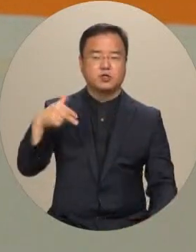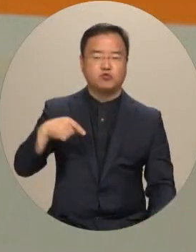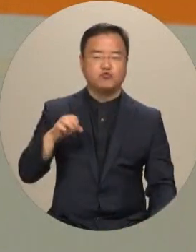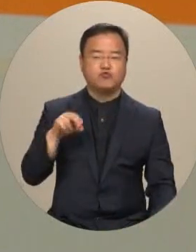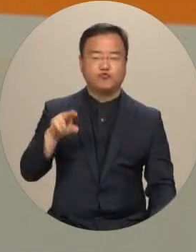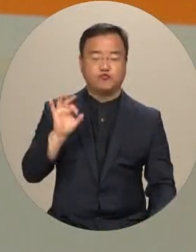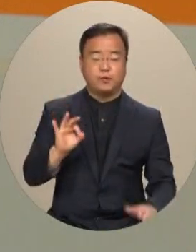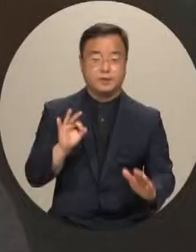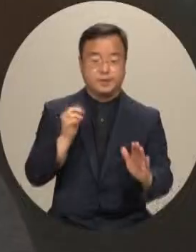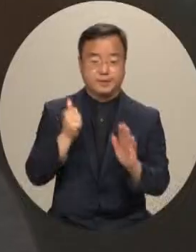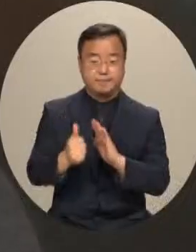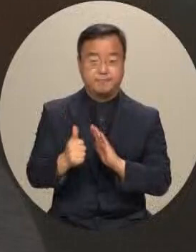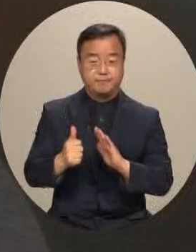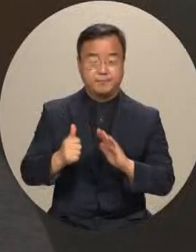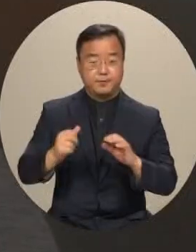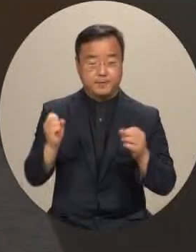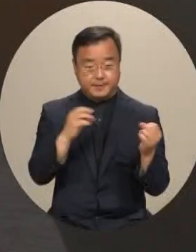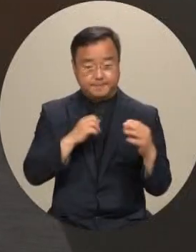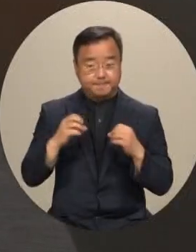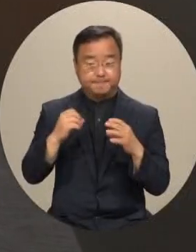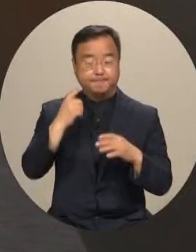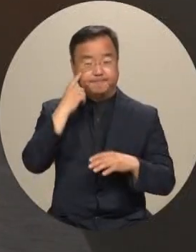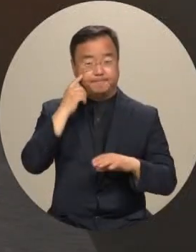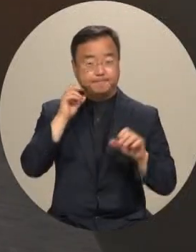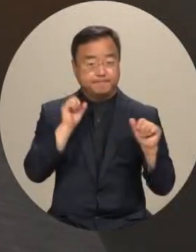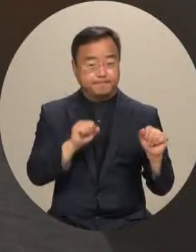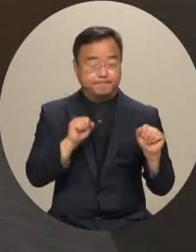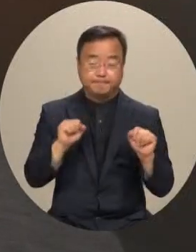나눠보겠습니다 대표님 안녕하세요네